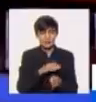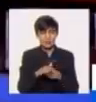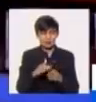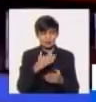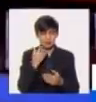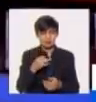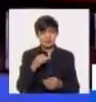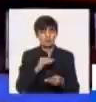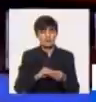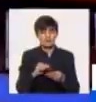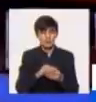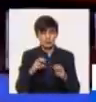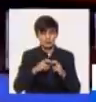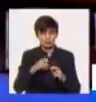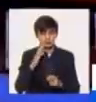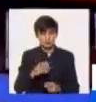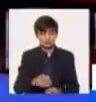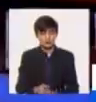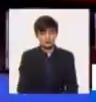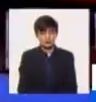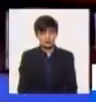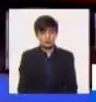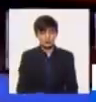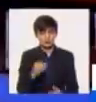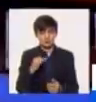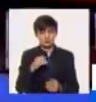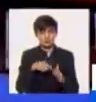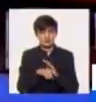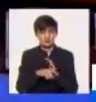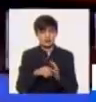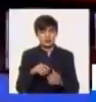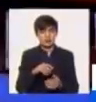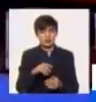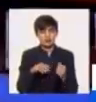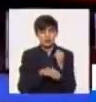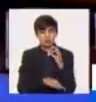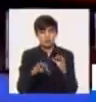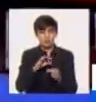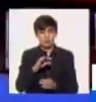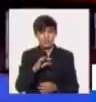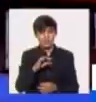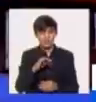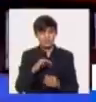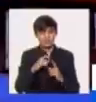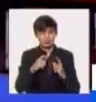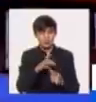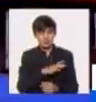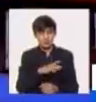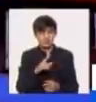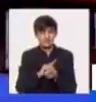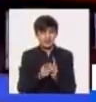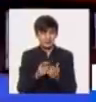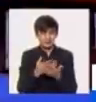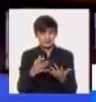емес, оны қайта қарастыру. Бұл соңғы хаттамаға ол 6-шы редакциясы, ол жерде көптеген